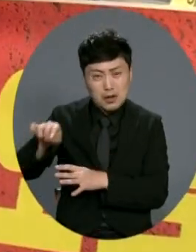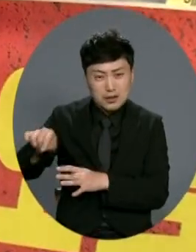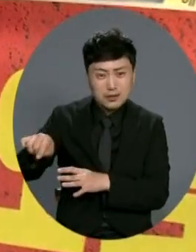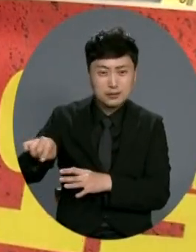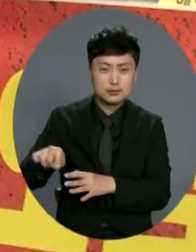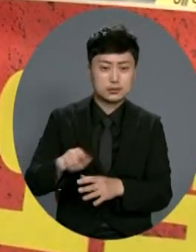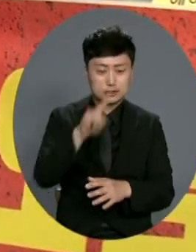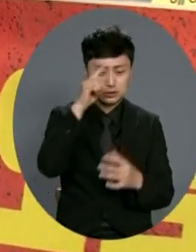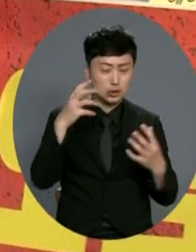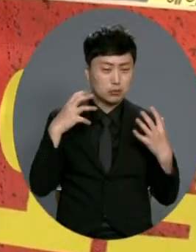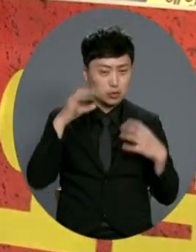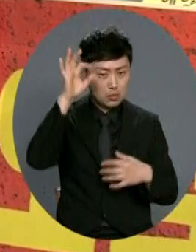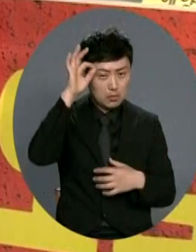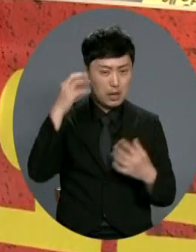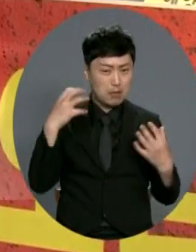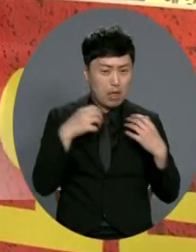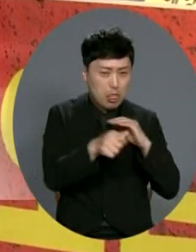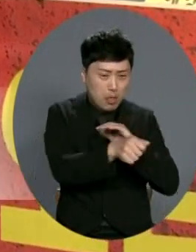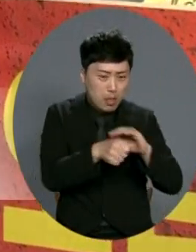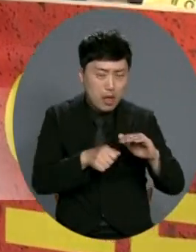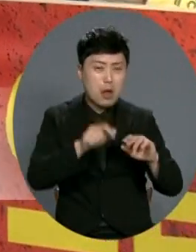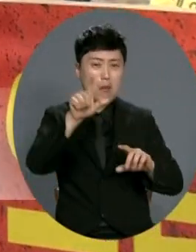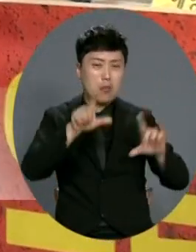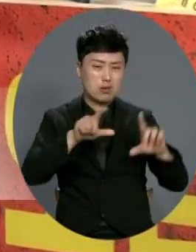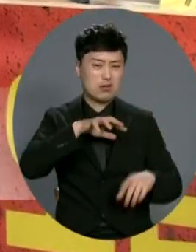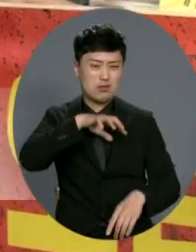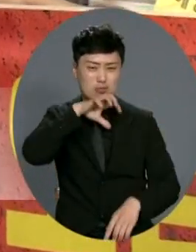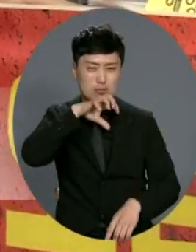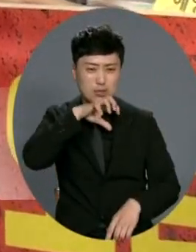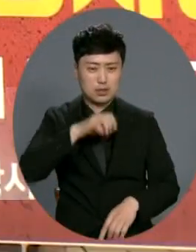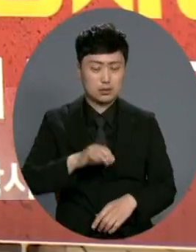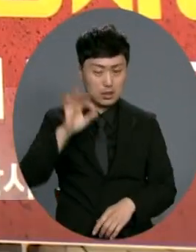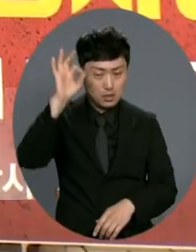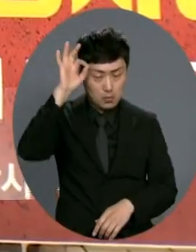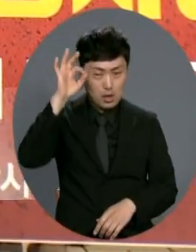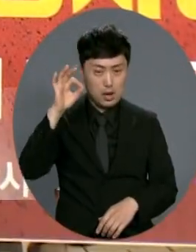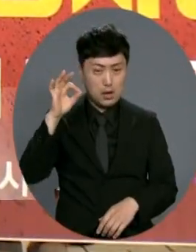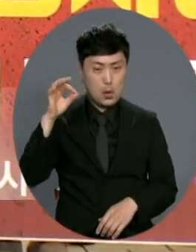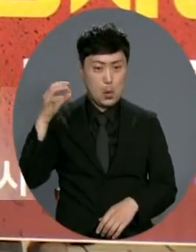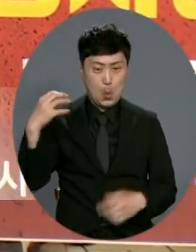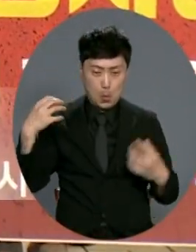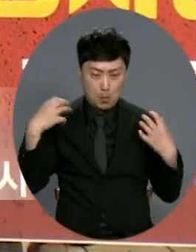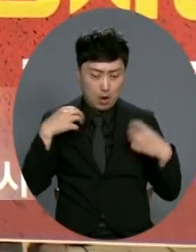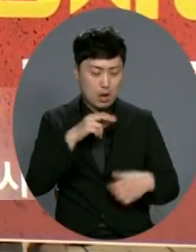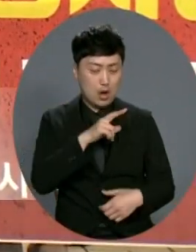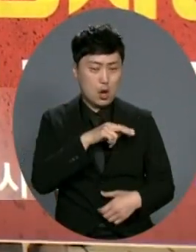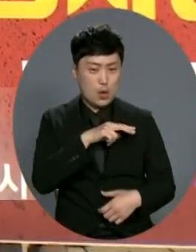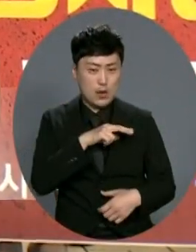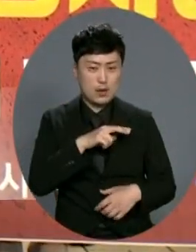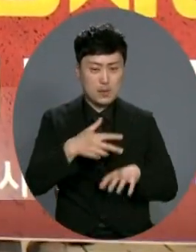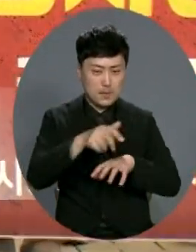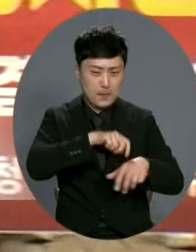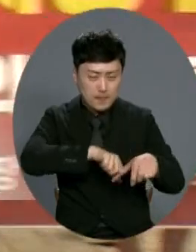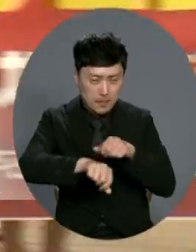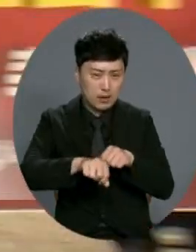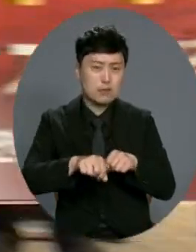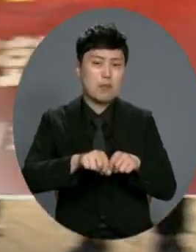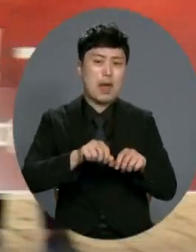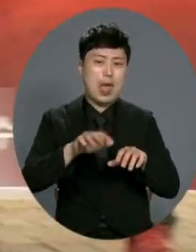지자체에 대해서도 날을 세웠습니다. 포항시와 포항시 의회가 적극 나서 대책 마련을 위한 TF팀을